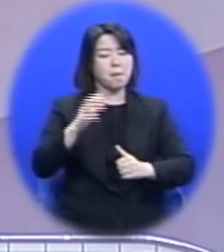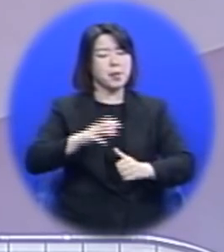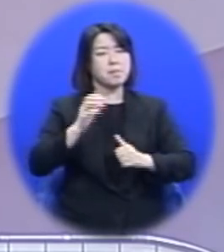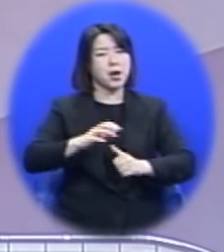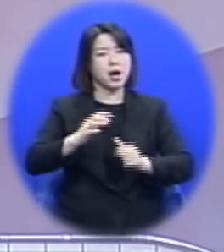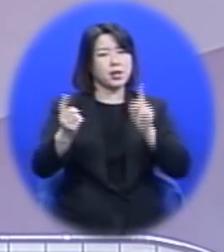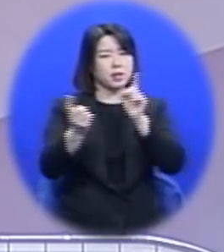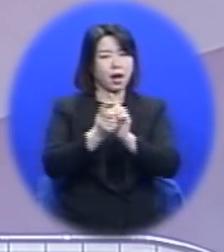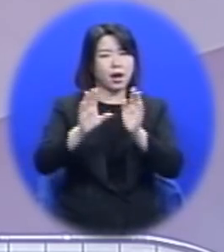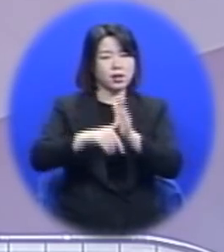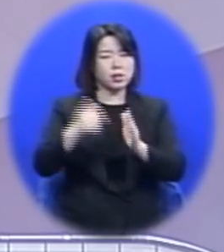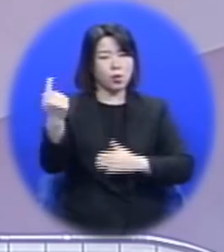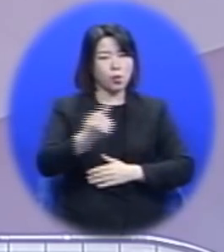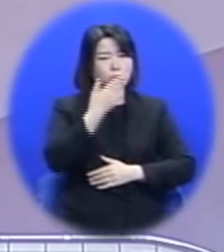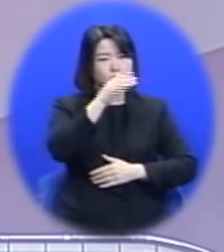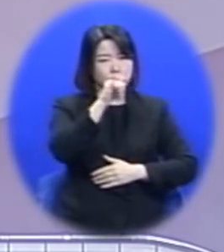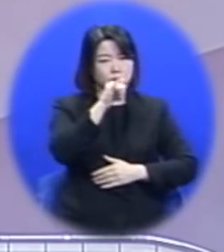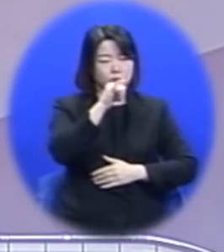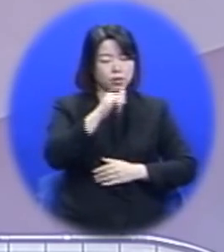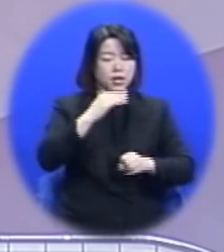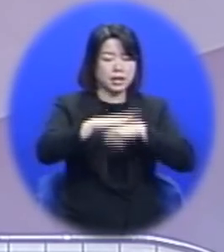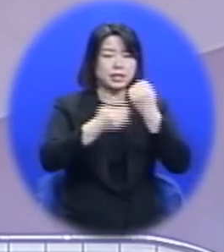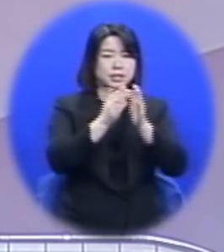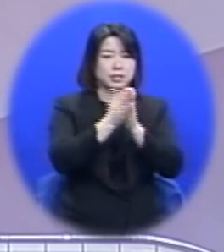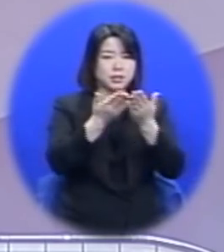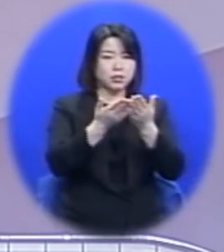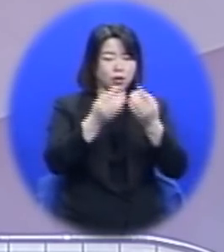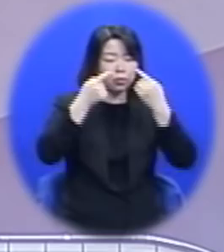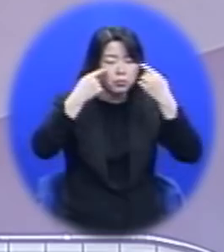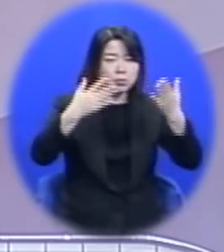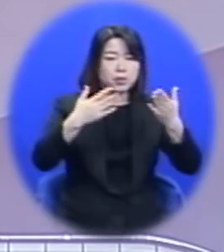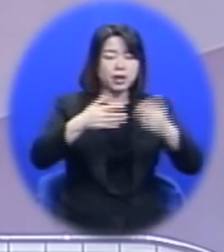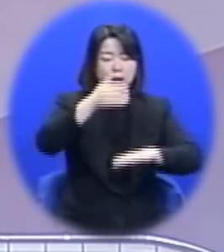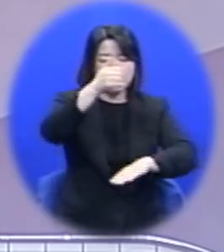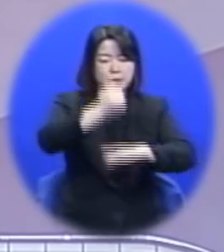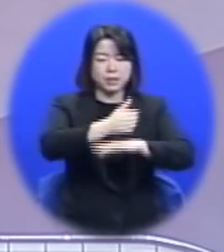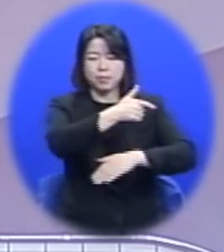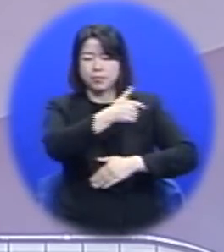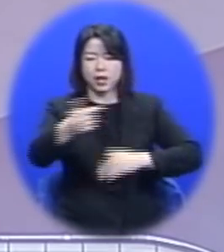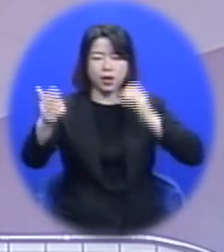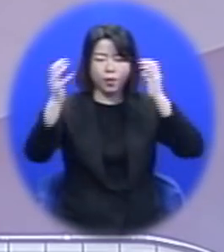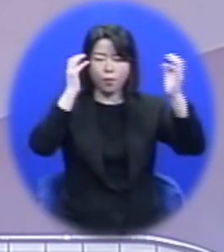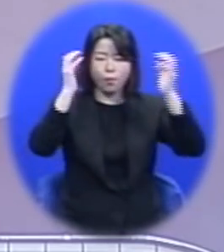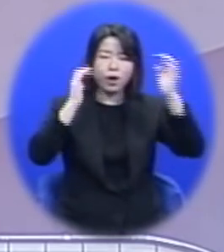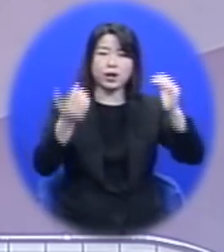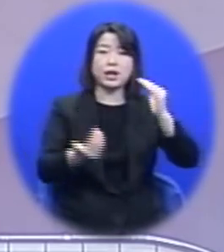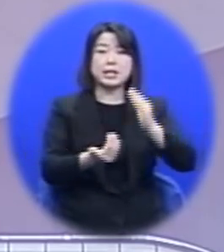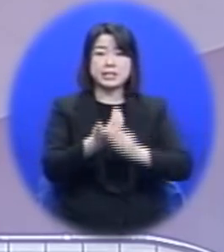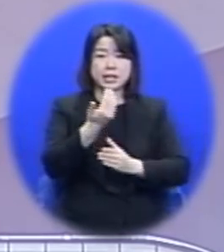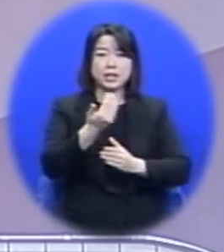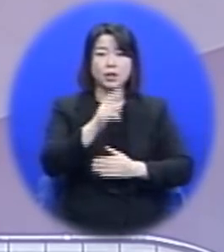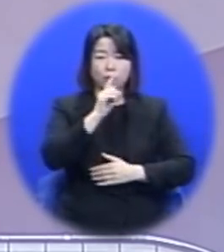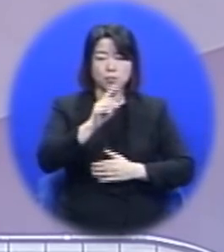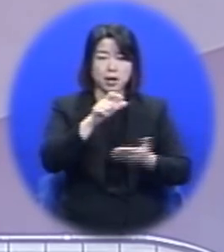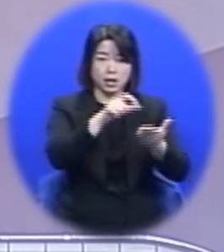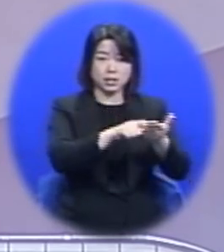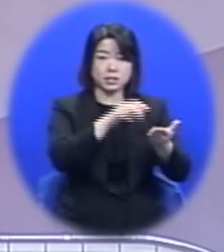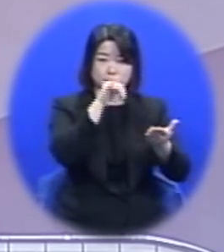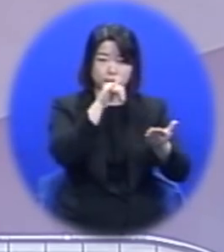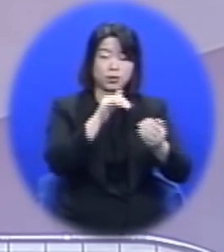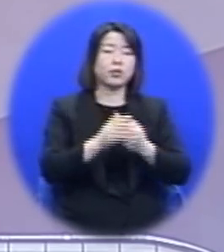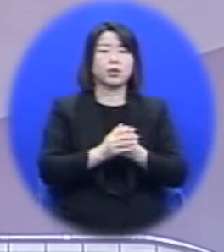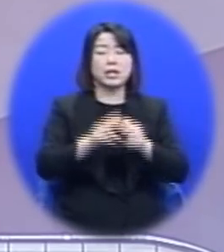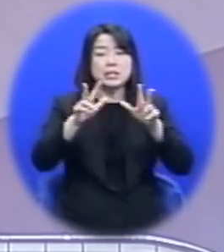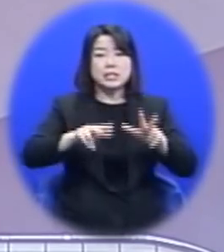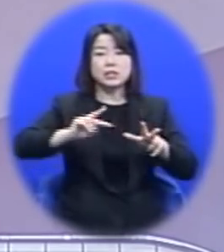모릅니다. 성경은 분명히 마지막 때 대환란이 일어날 것이라고 말씀했습니다. 지금도